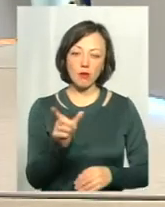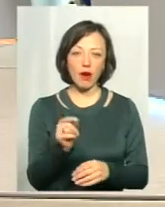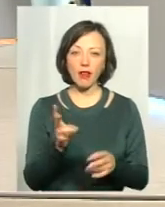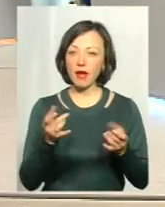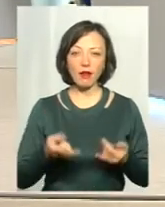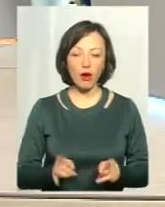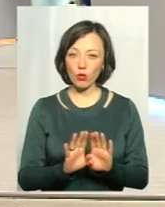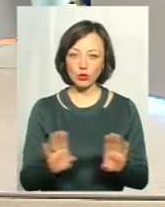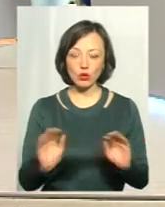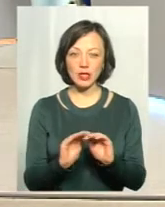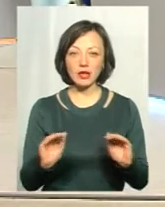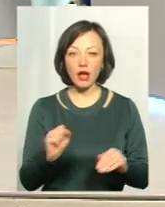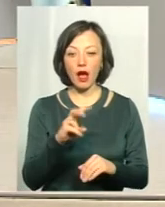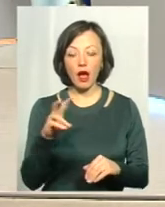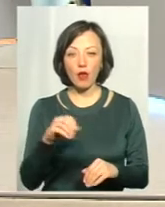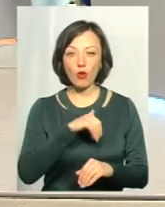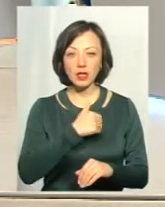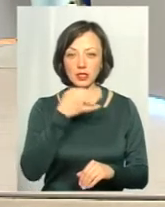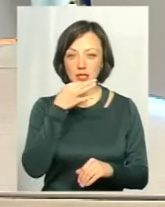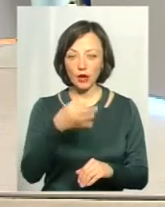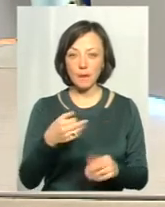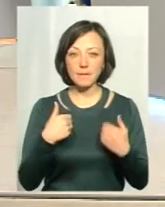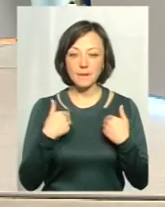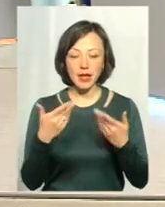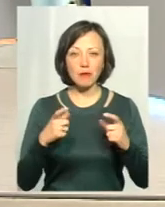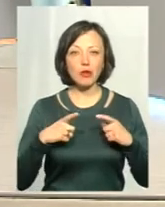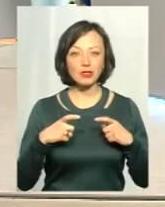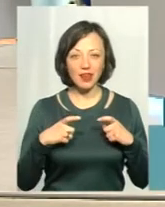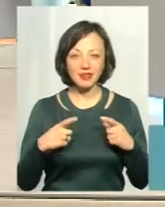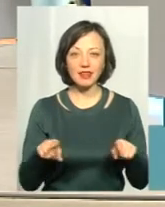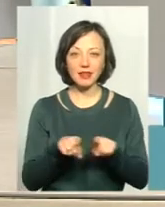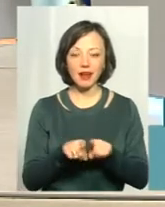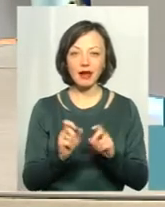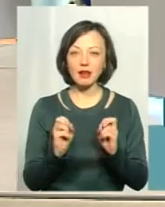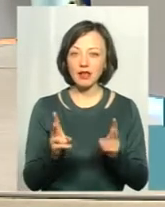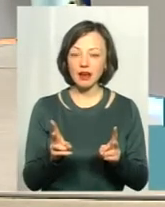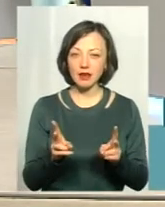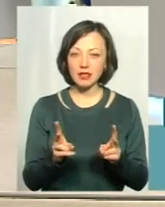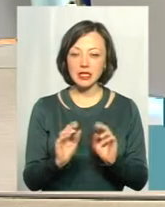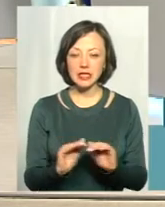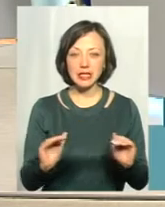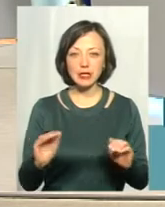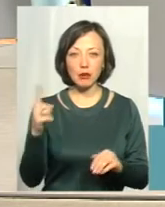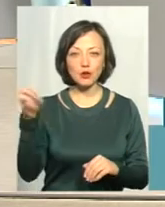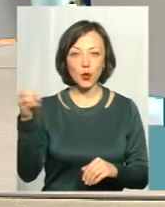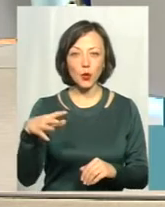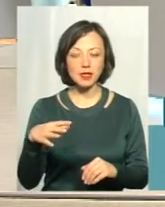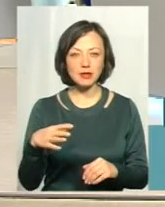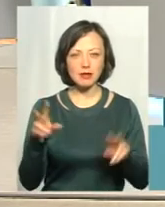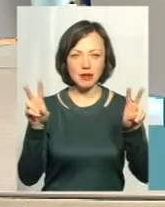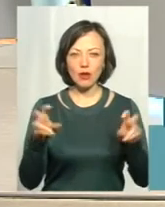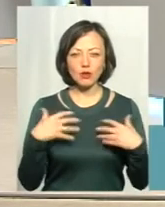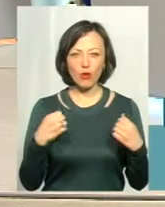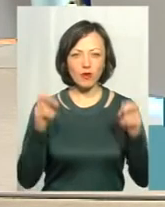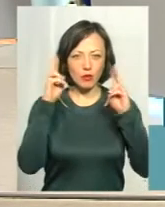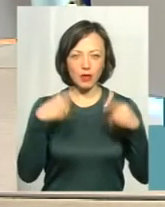народжують дітей, але я хотіла би сказати, що ми їм позаздрили, так як дітям сонця, напевно, здорові не